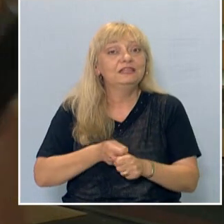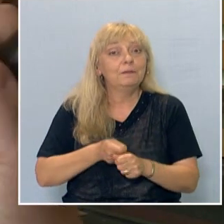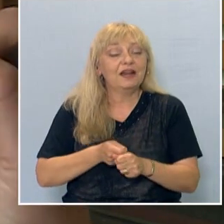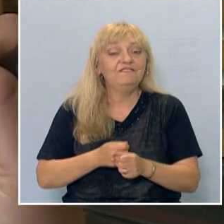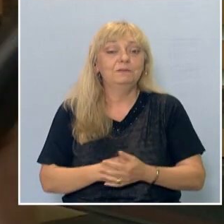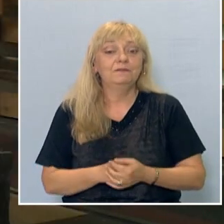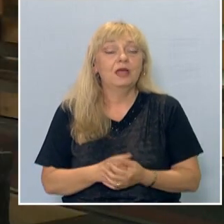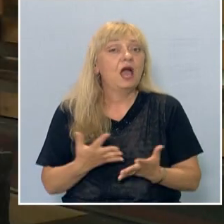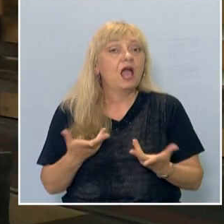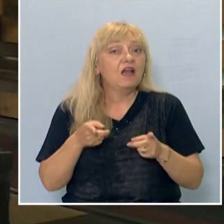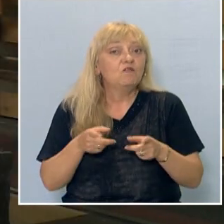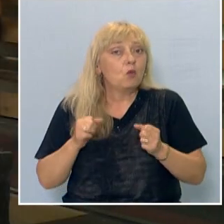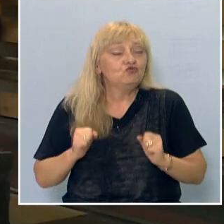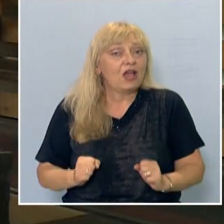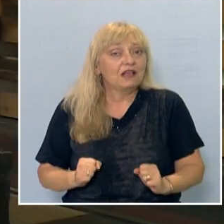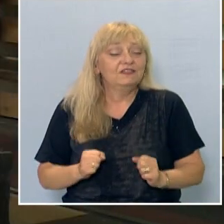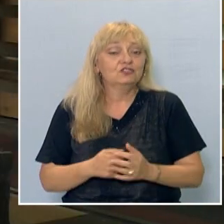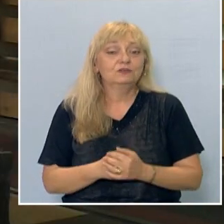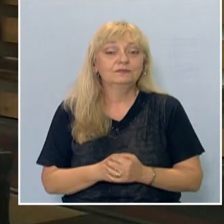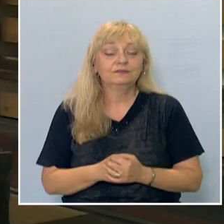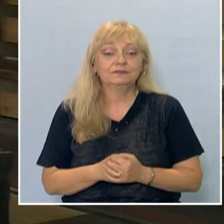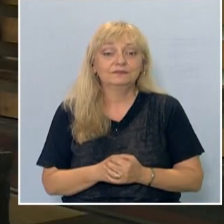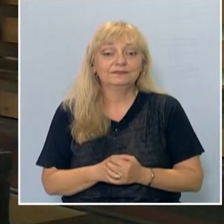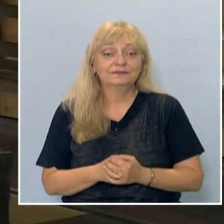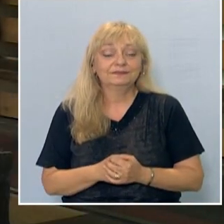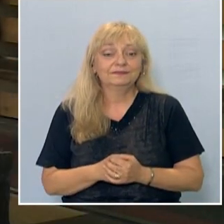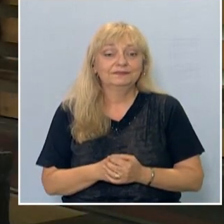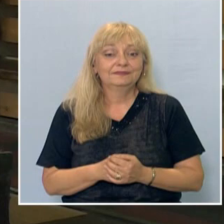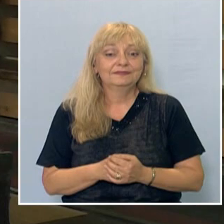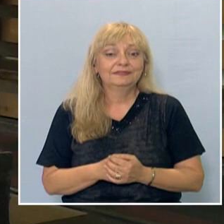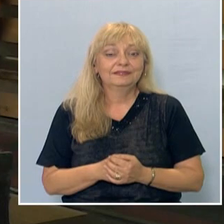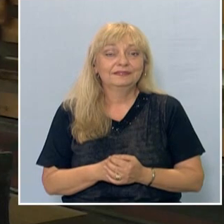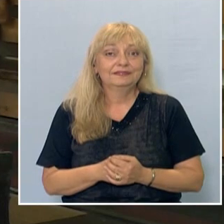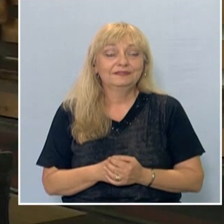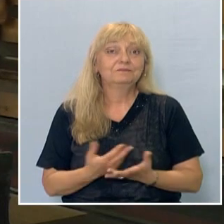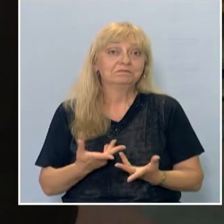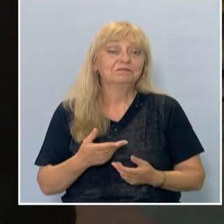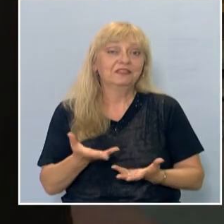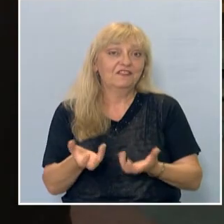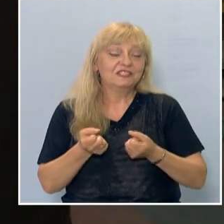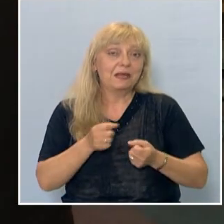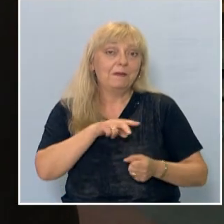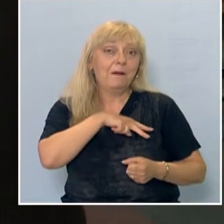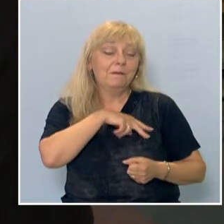И какви са очакванията? Ами, да